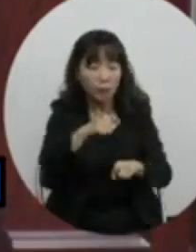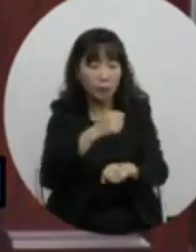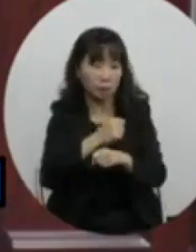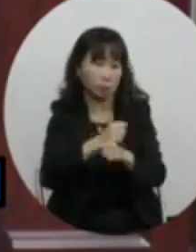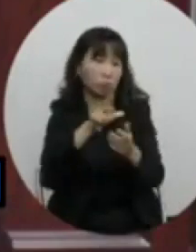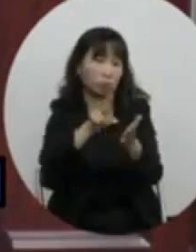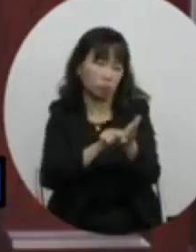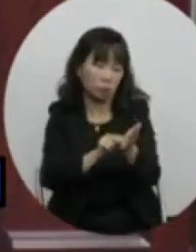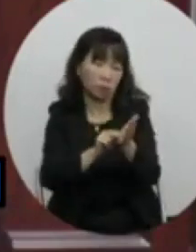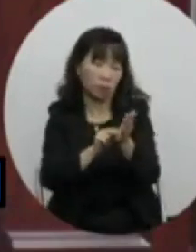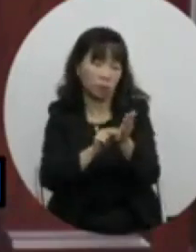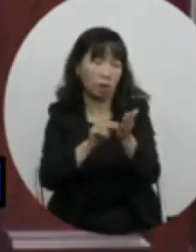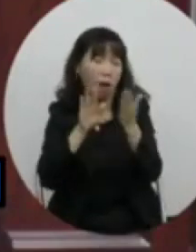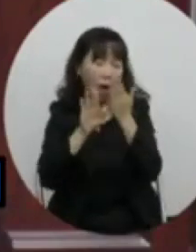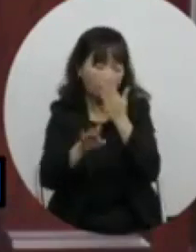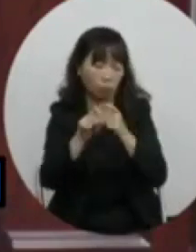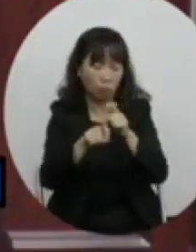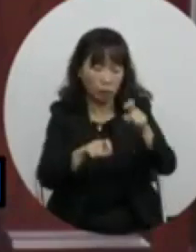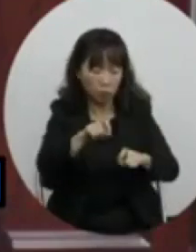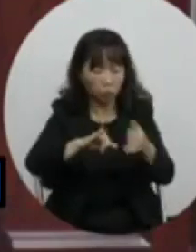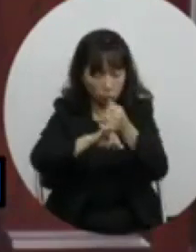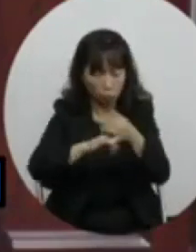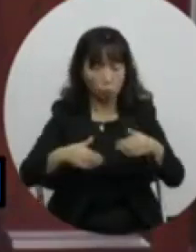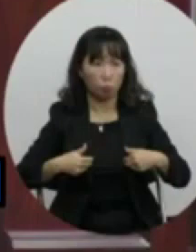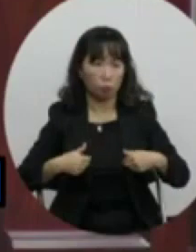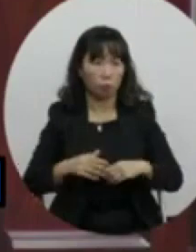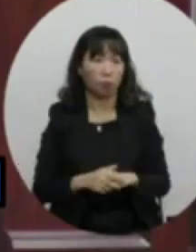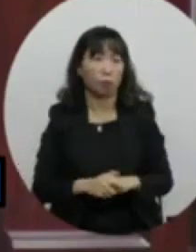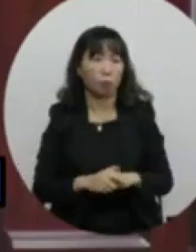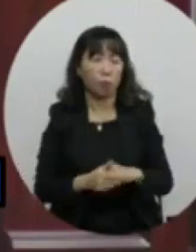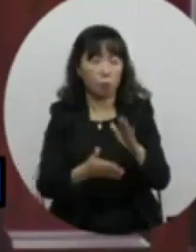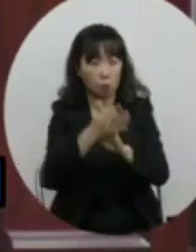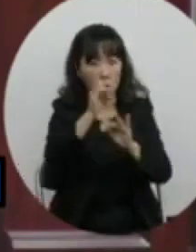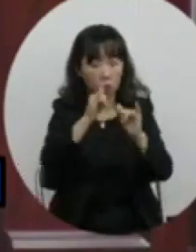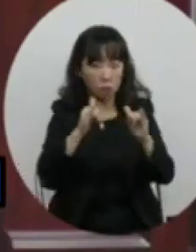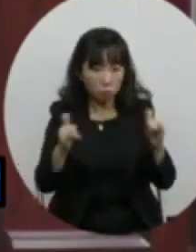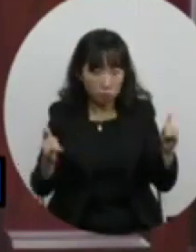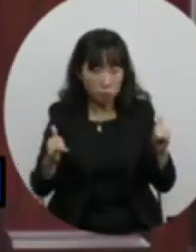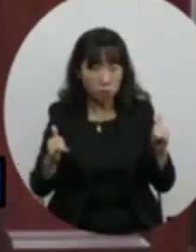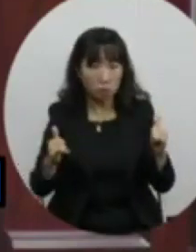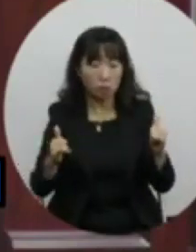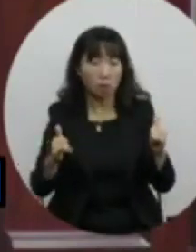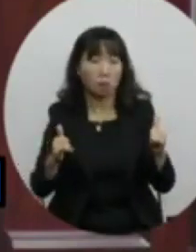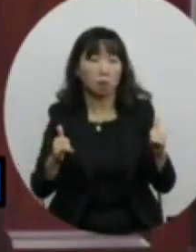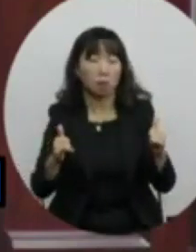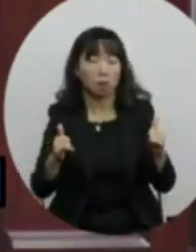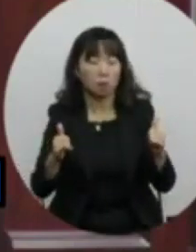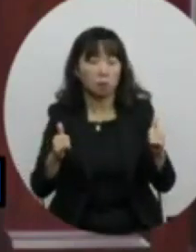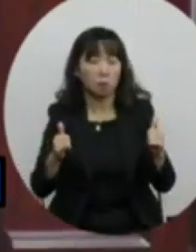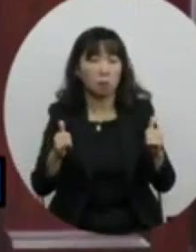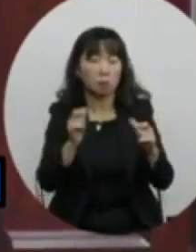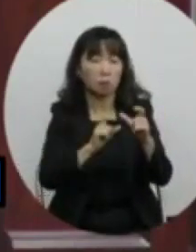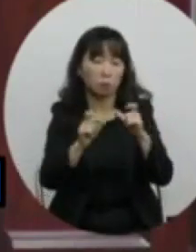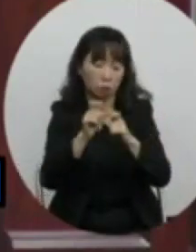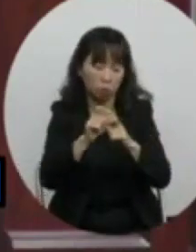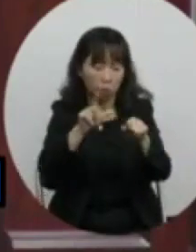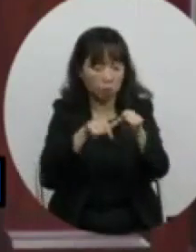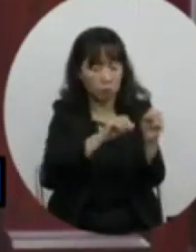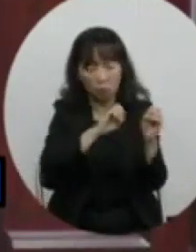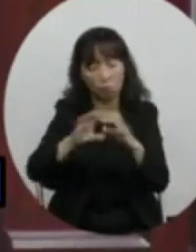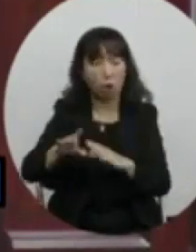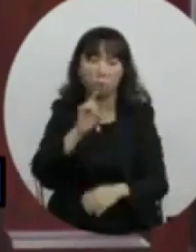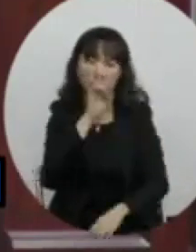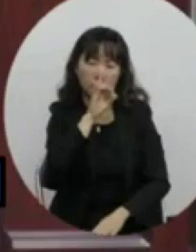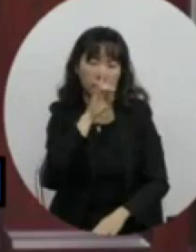합니다. 몇몇의 반대가 무서워서 시민의 의견 수렴이라는 명분하에 시간을 허비해서는